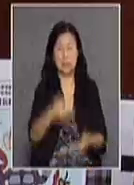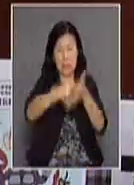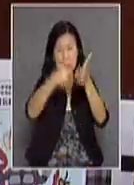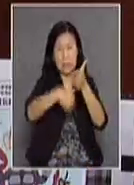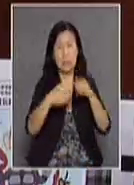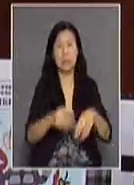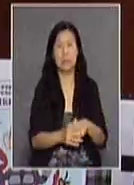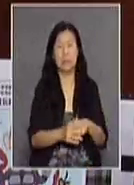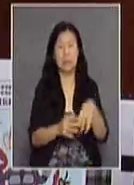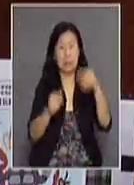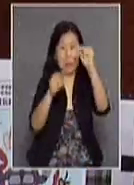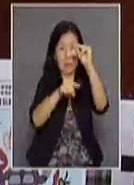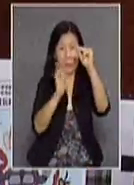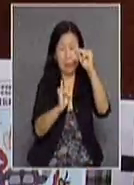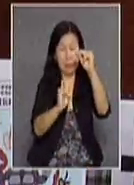減